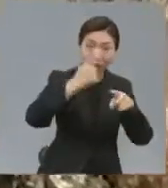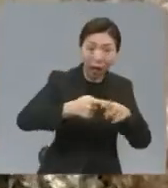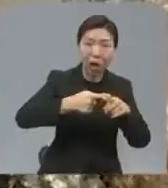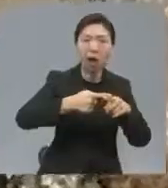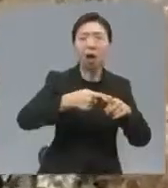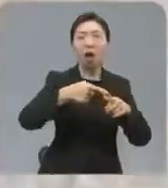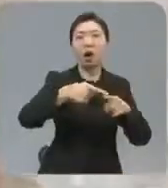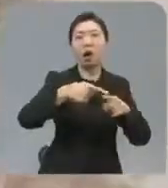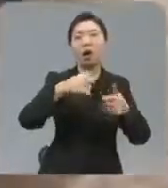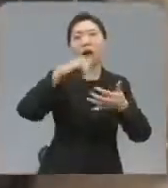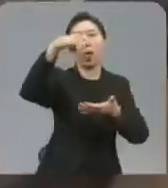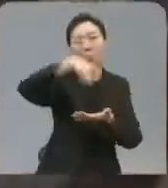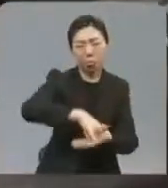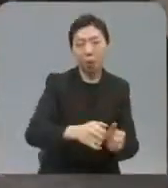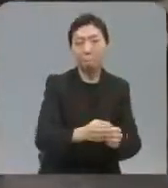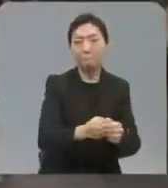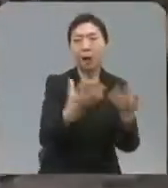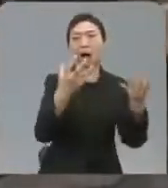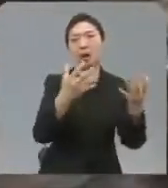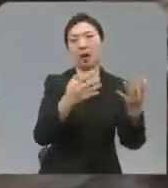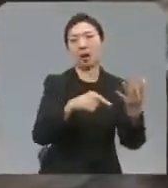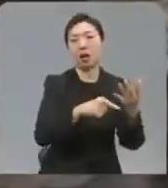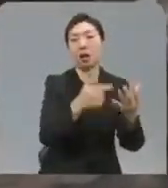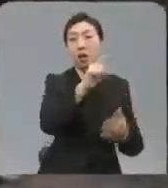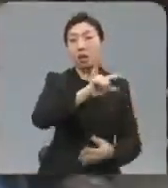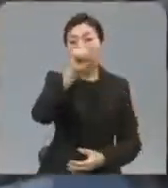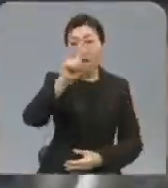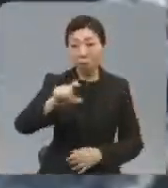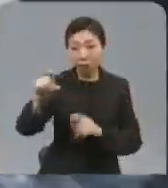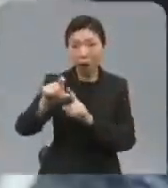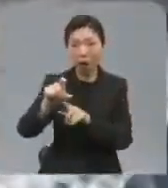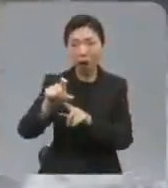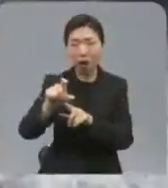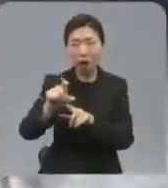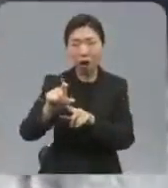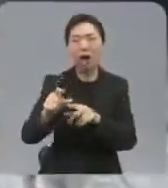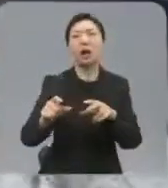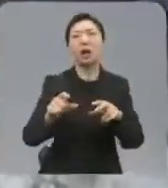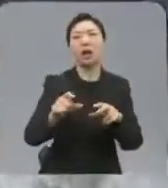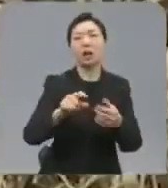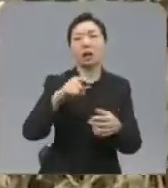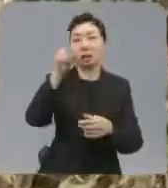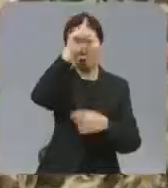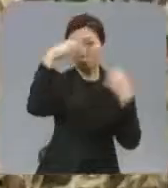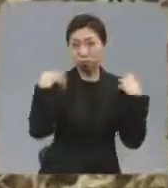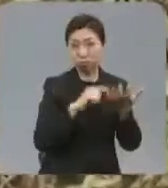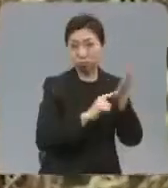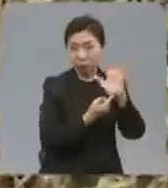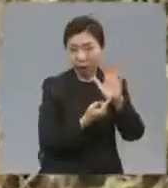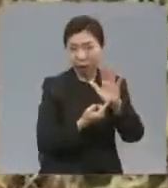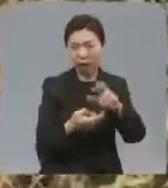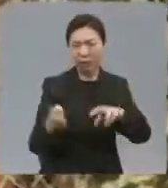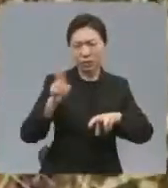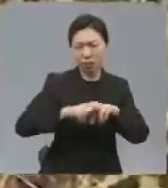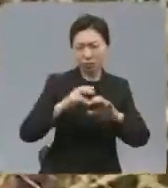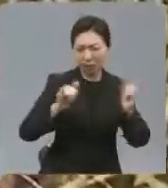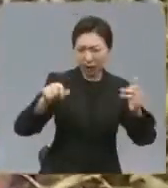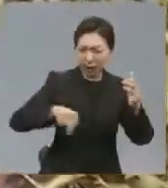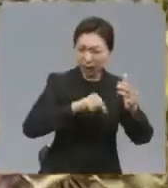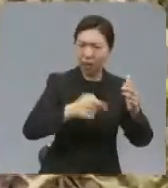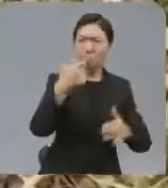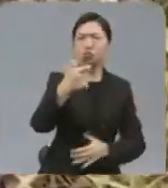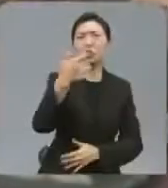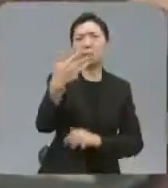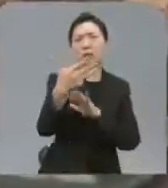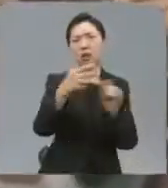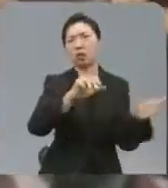Unglücksstelle geschickt wie verlautete sein bisher mindestens 68 Tote bestätigt worden die Maschine die in